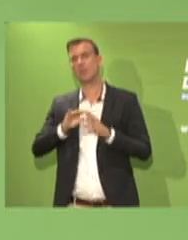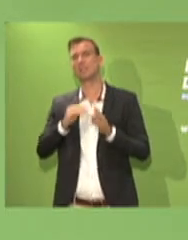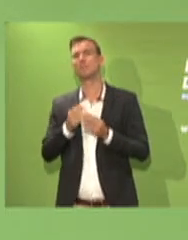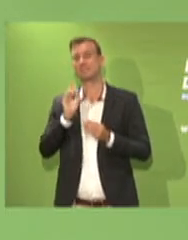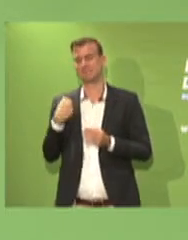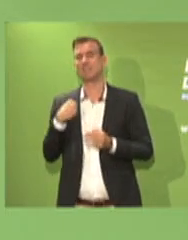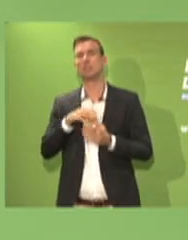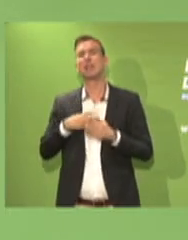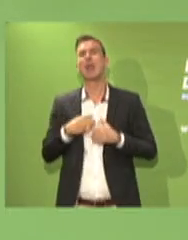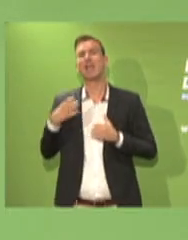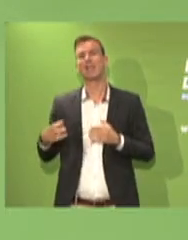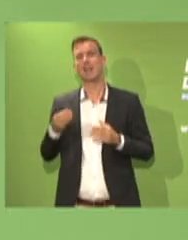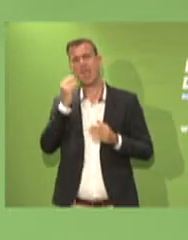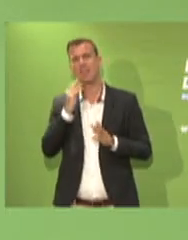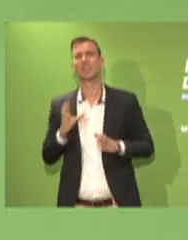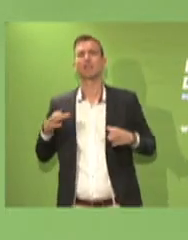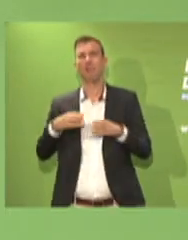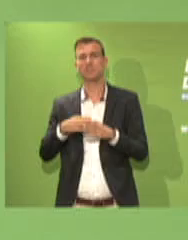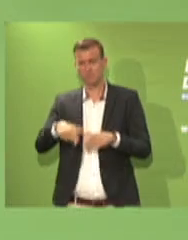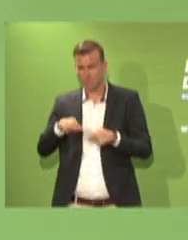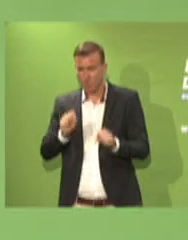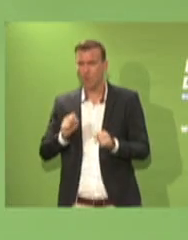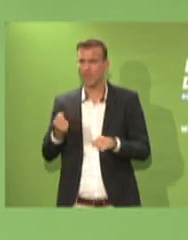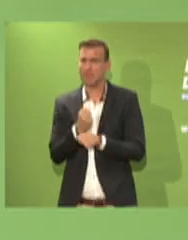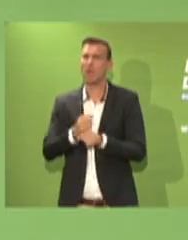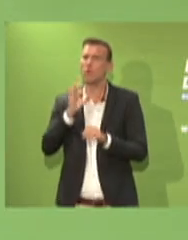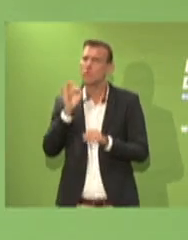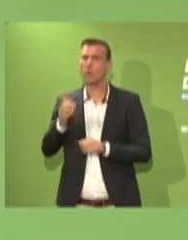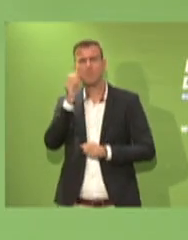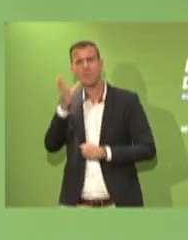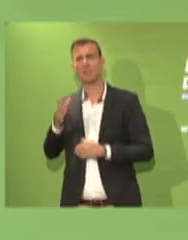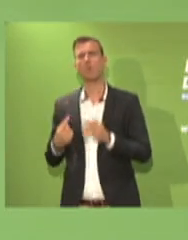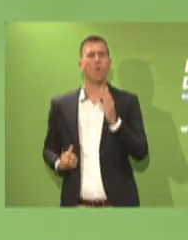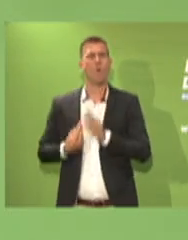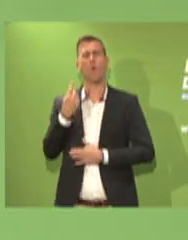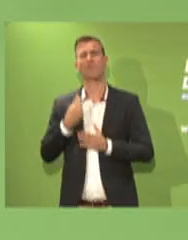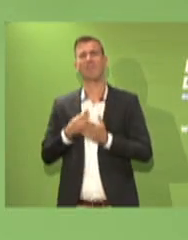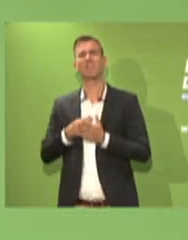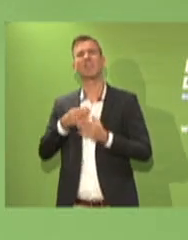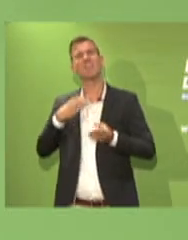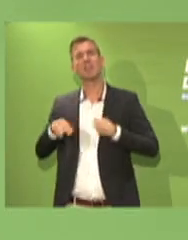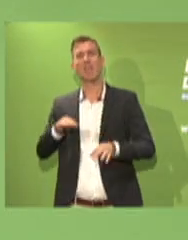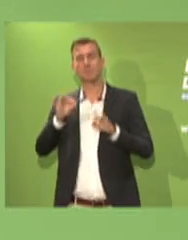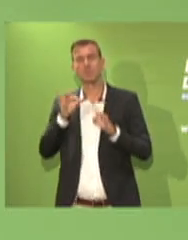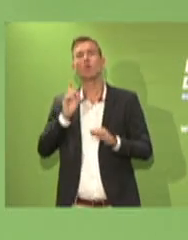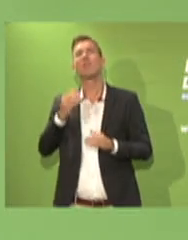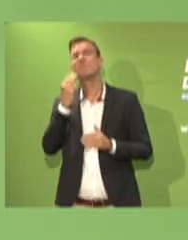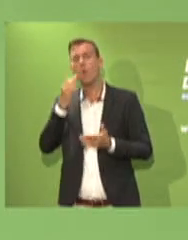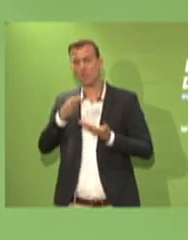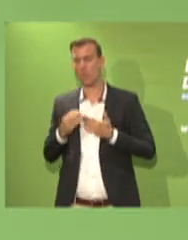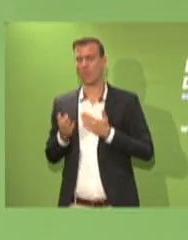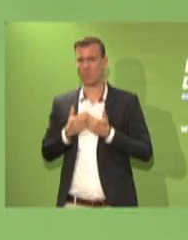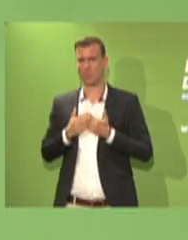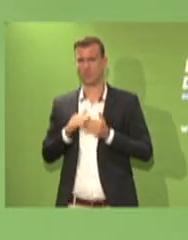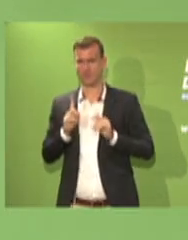eben vor Ort ermöglicht haben, dass sozusagen es vor Ort auch weiterhin eine gute Bildung gibt, eine qualitativ hochwertige, aber eben auch wohnortnahe Schulversorgung. Und ich